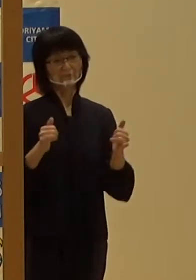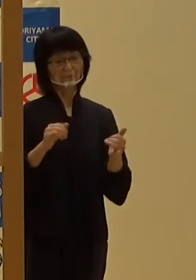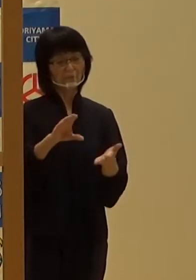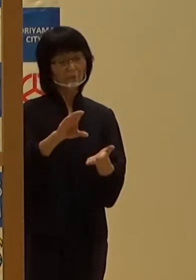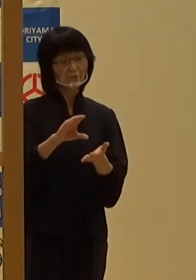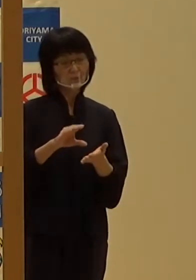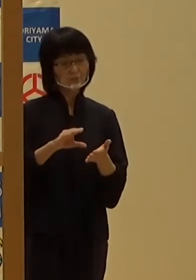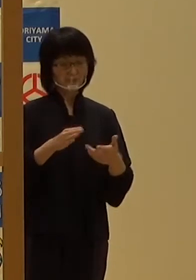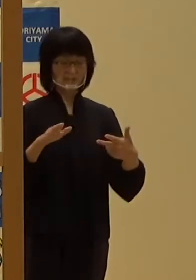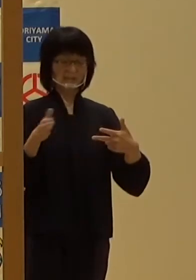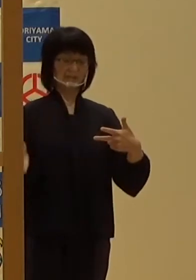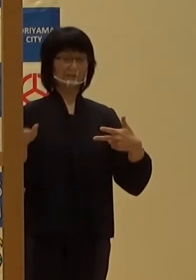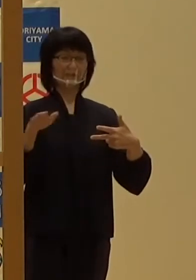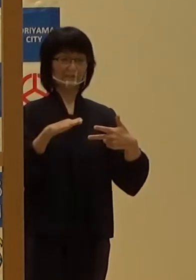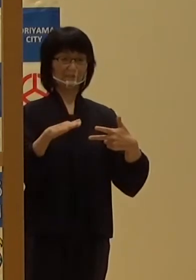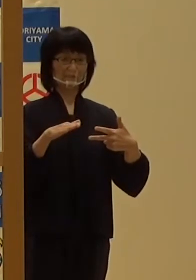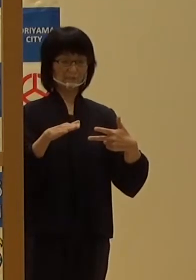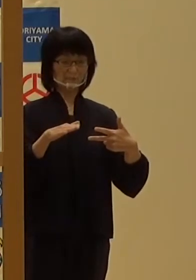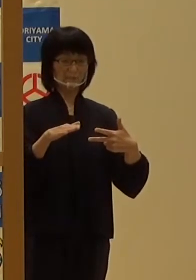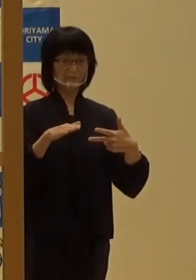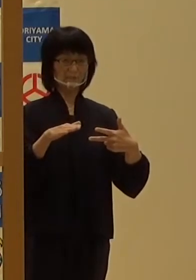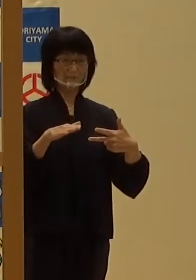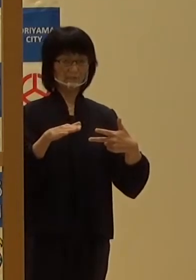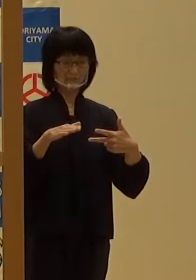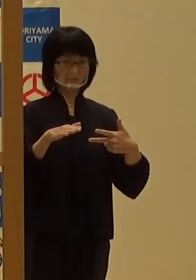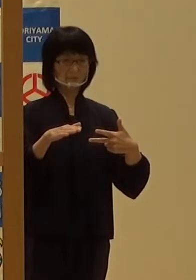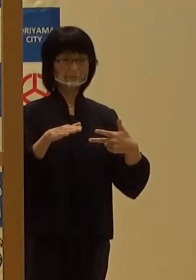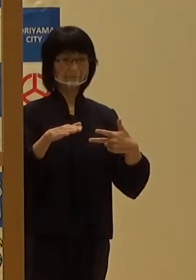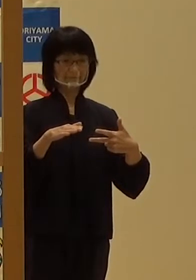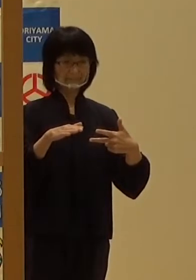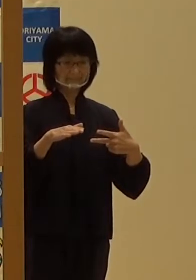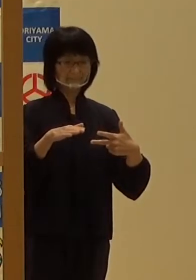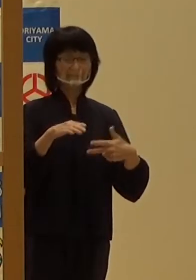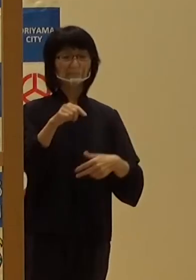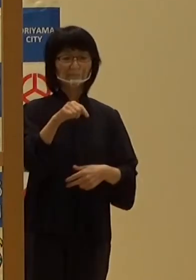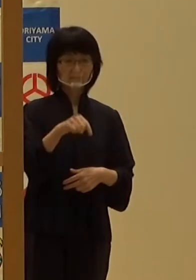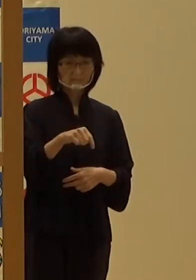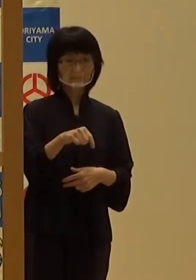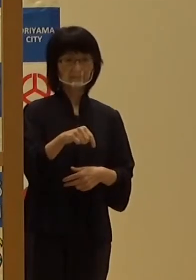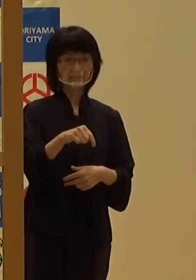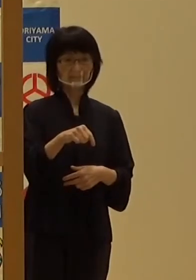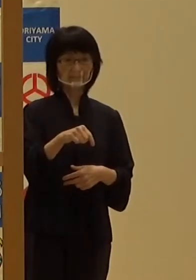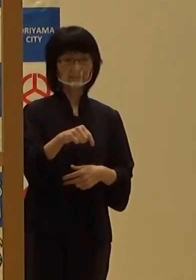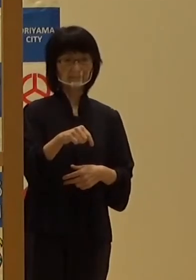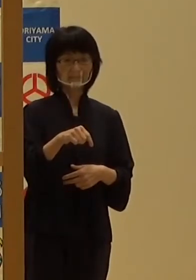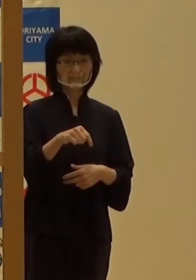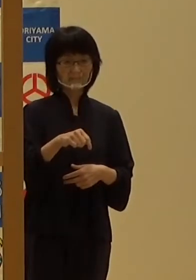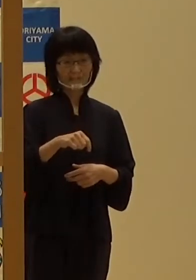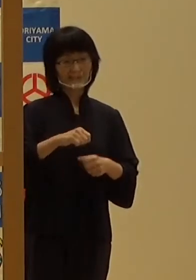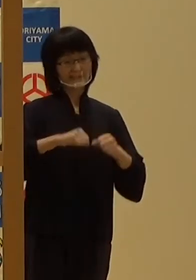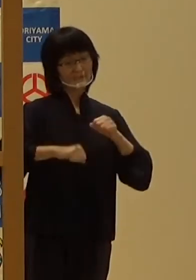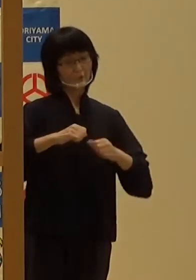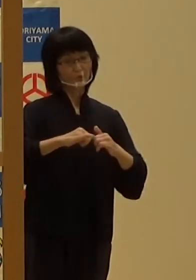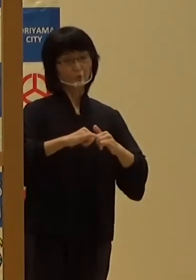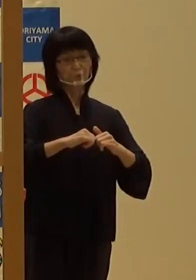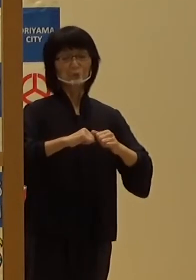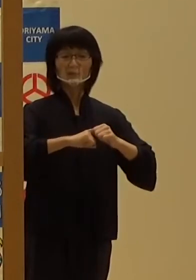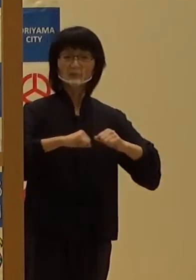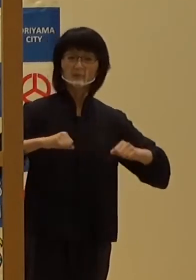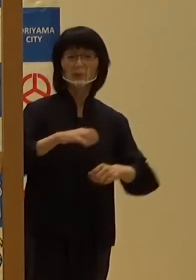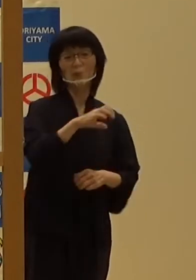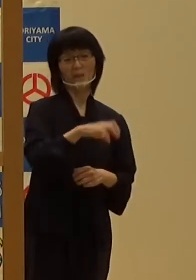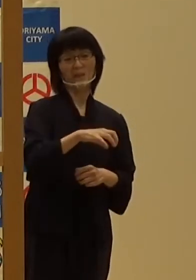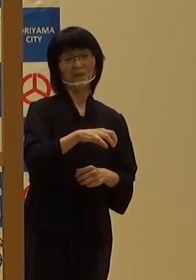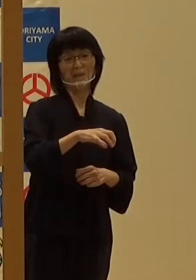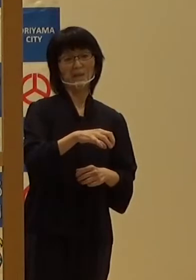施設となる公募対象公園施設につきましては、自由広場の